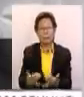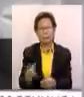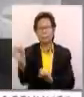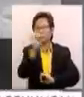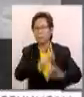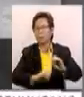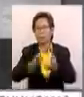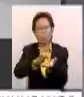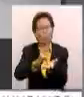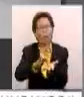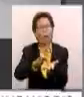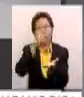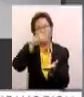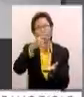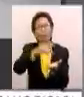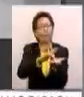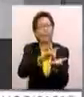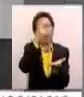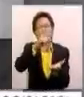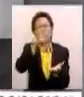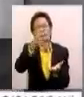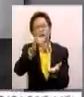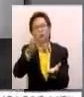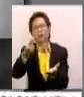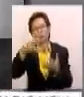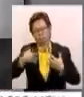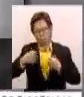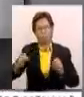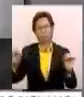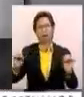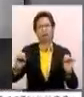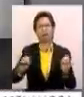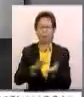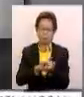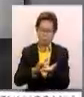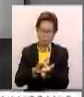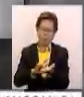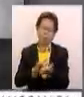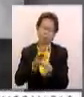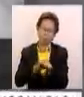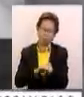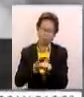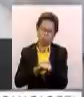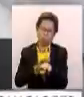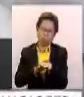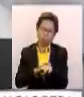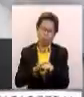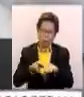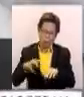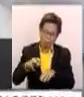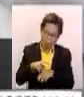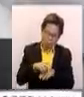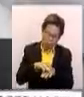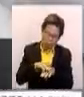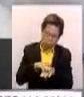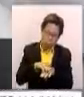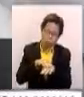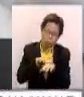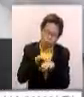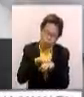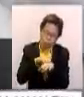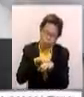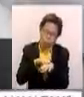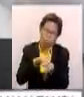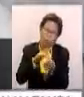tiada penawar untuk HIV atau AIDS. Hanya rawatan untuk memperlahankan perkembangan HIV melalui